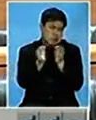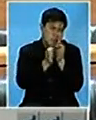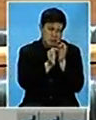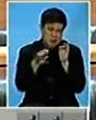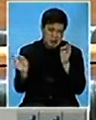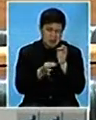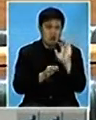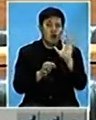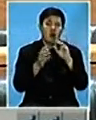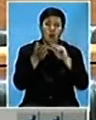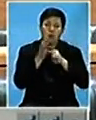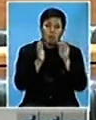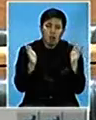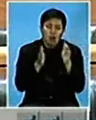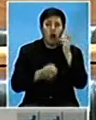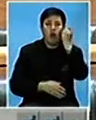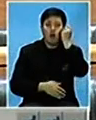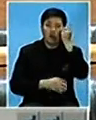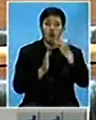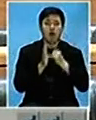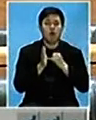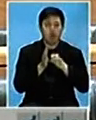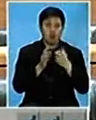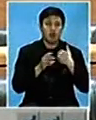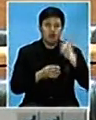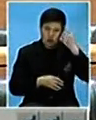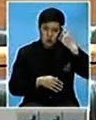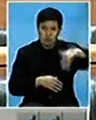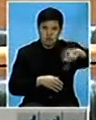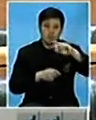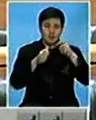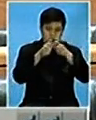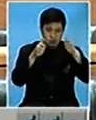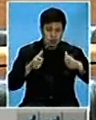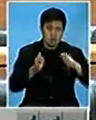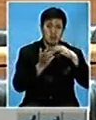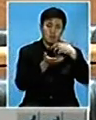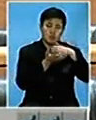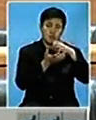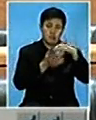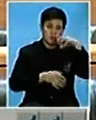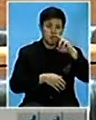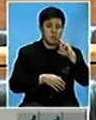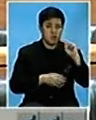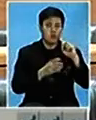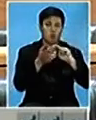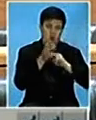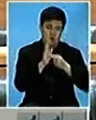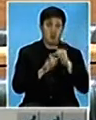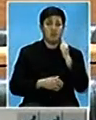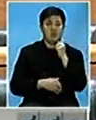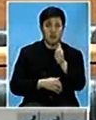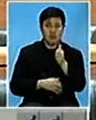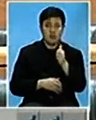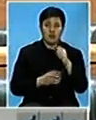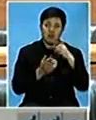ต่บ้านๆเข้าใจสิ่งเหล่านี้ผมเชื่อว่าจะทำให้การรายงานของท่านต่อสภาของเราเป็นรายงานที่มีความหมายและ